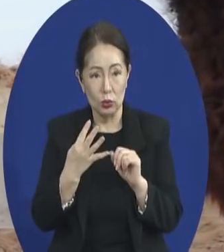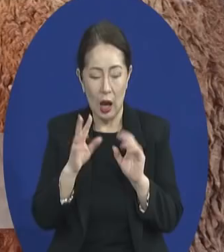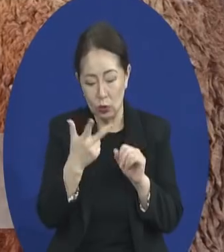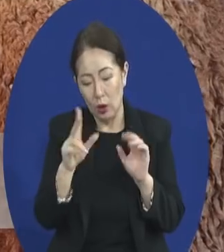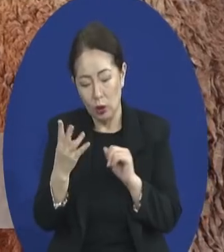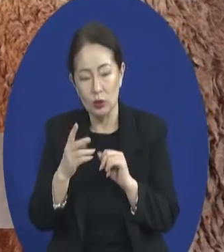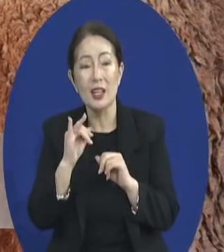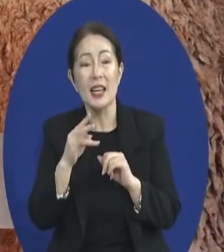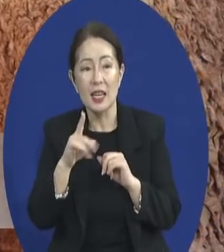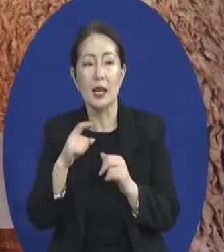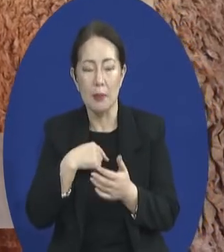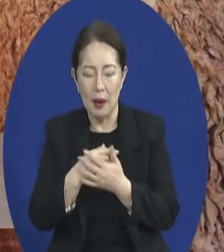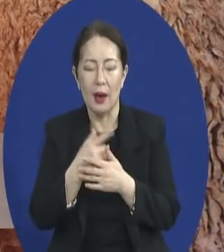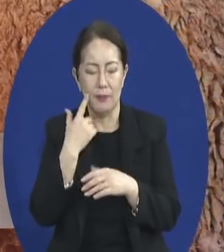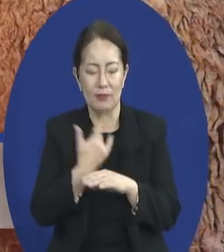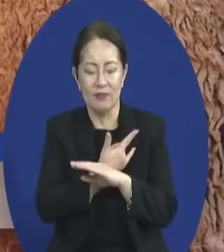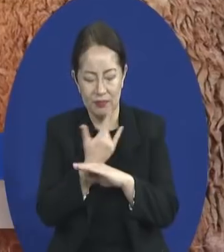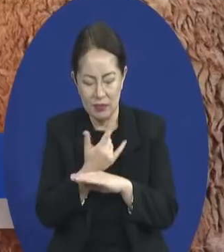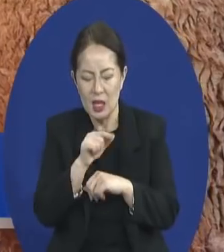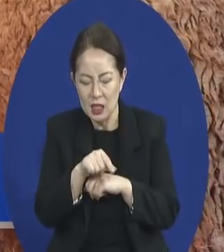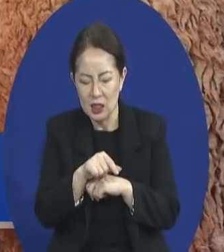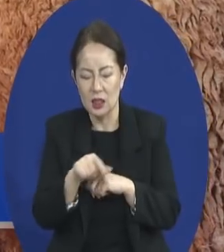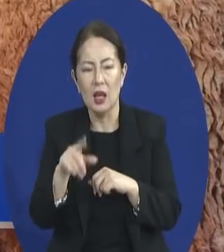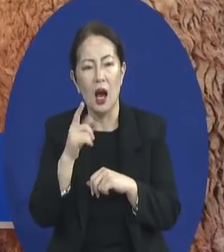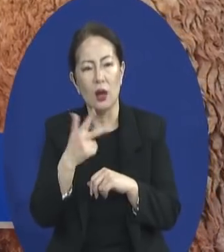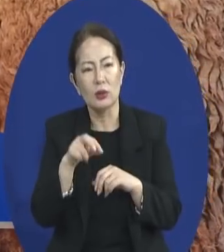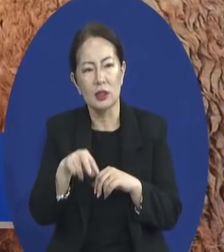гарна. Намрын цагт бол нэг 15 ав орчим.